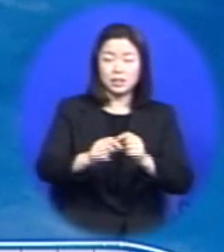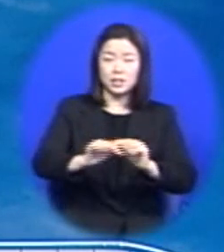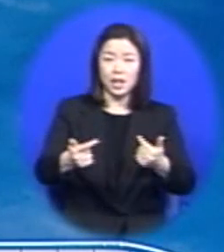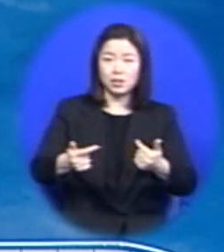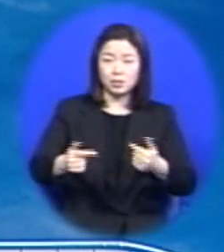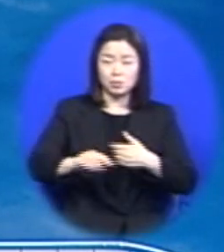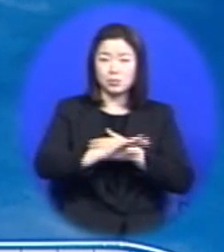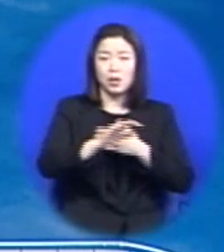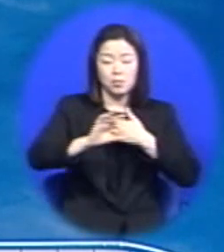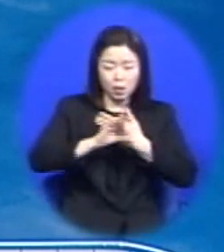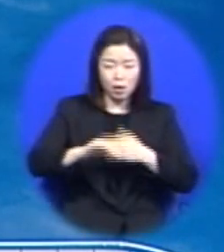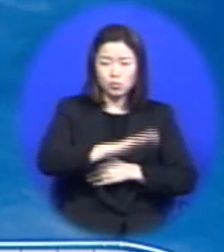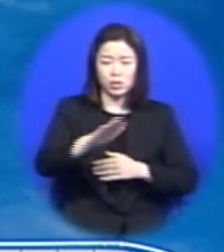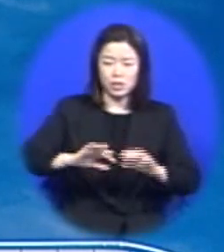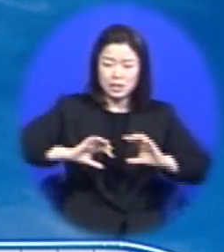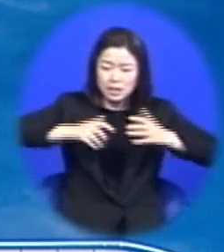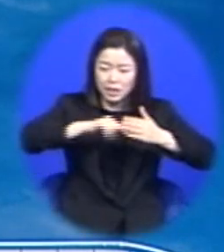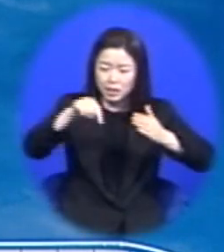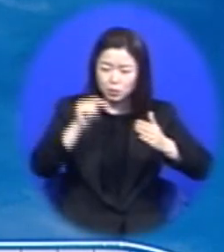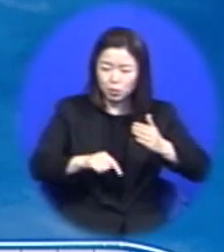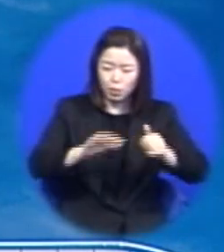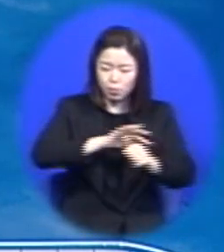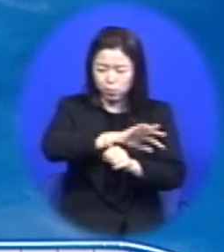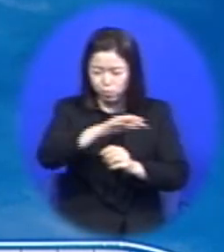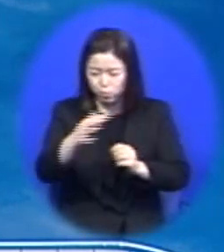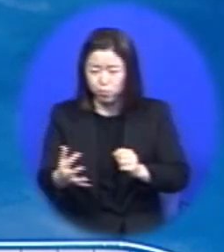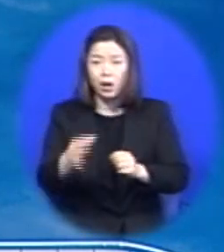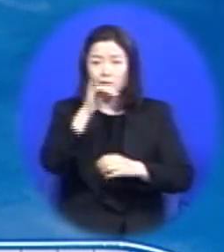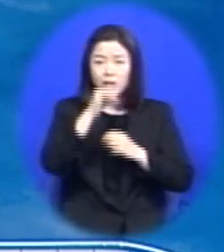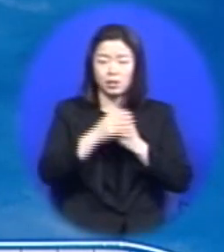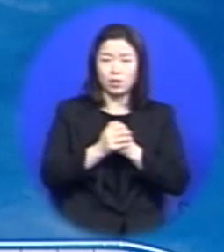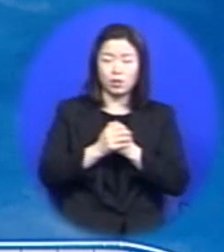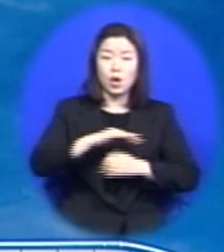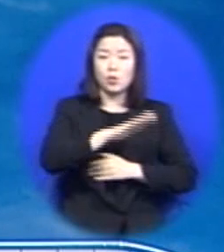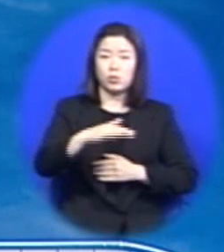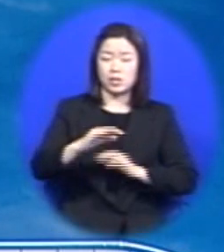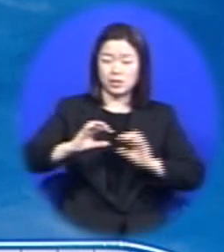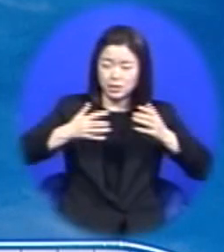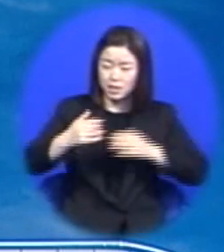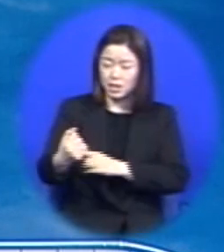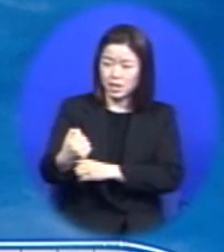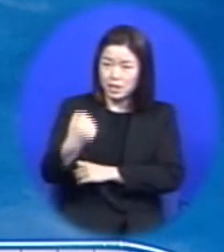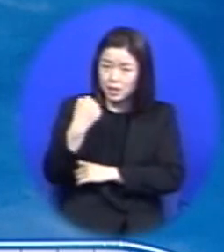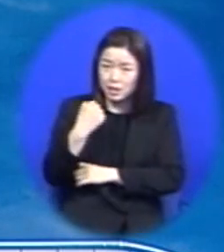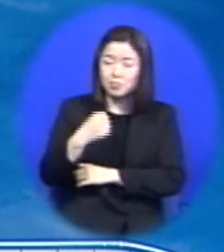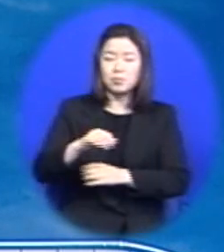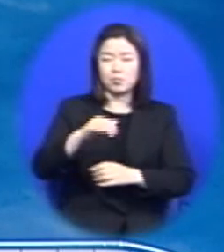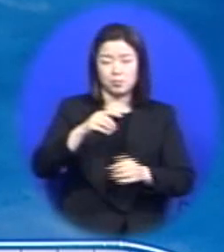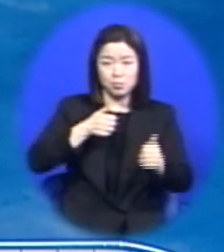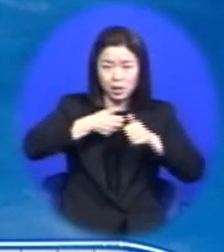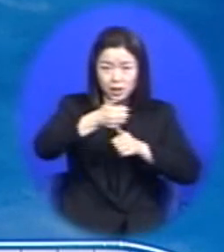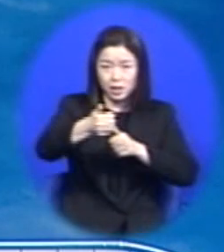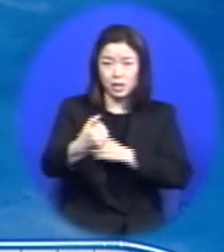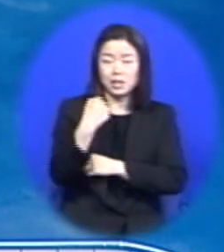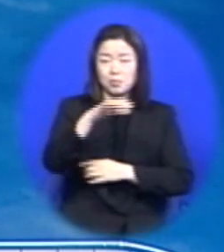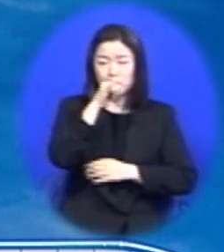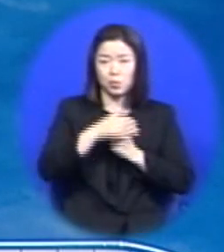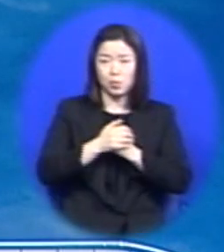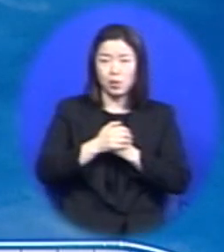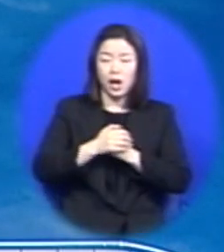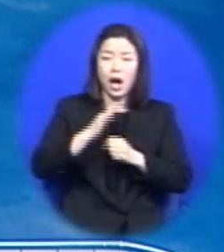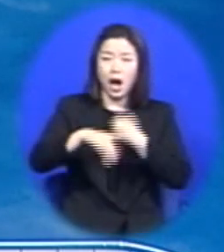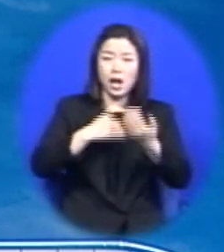완전히 파묻혀서 삽니다. 우리에게는 세상을 이길 힘도 필요하고 우리 속에 하나님의 사랑이